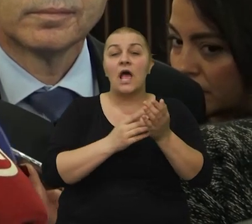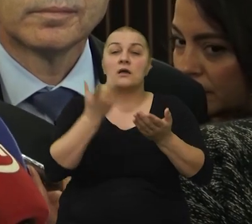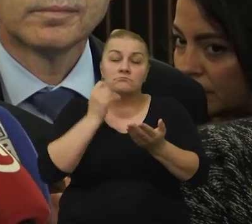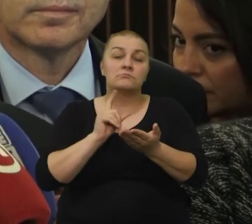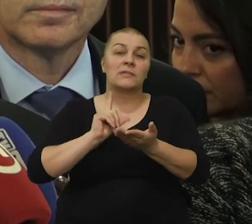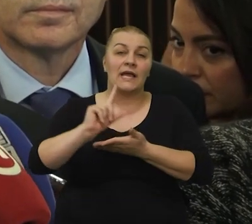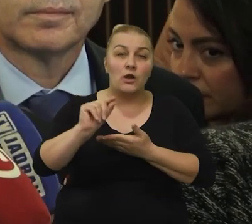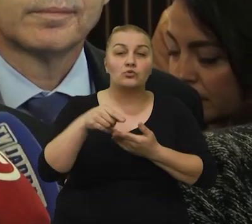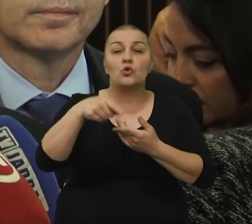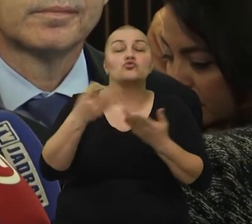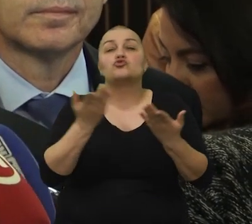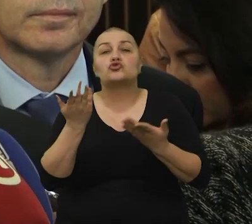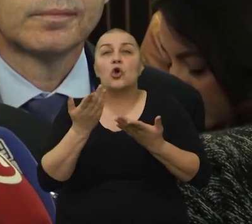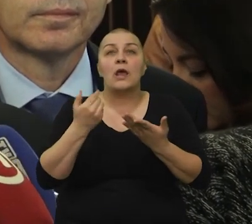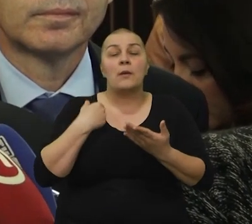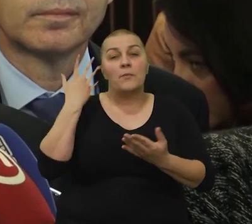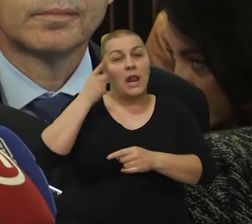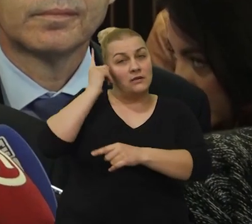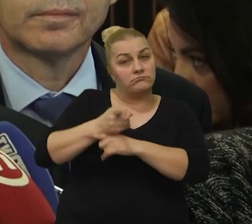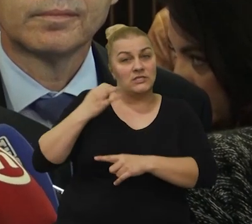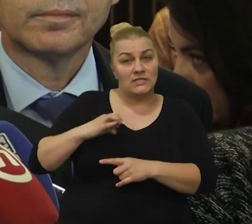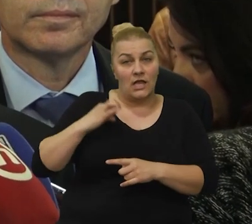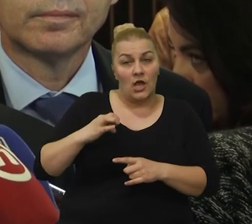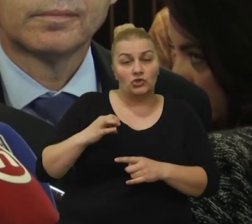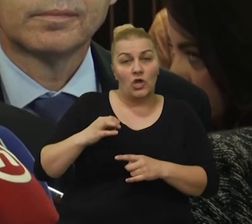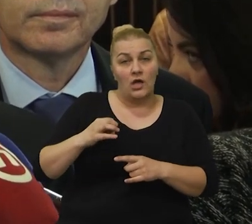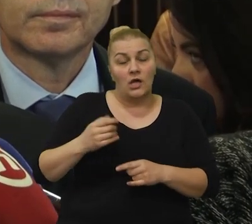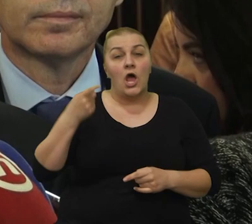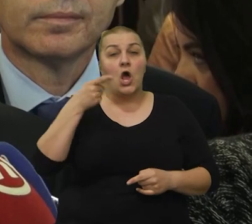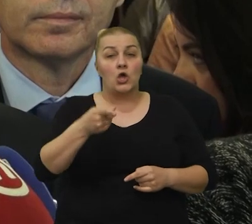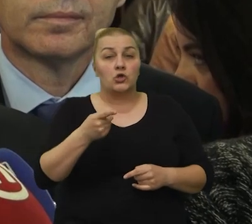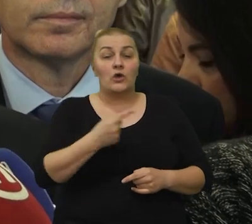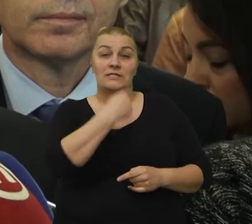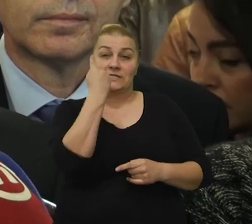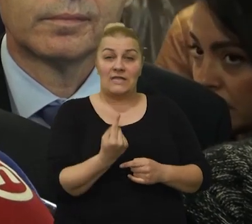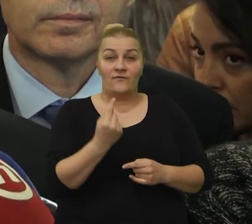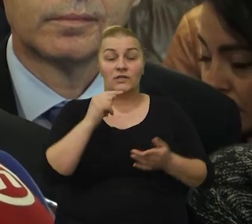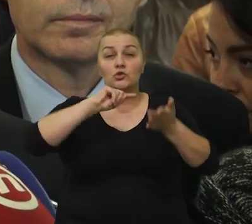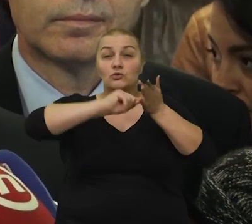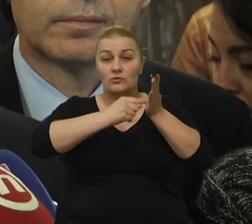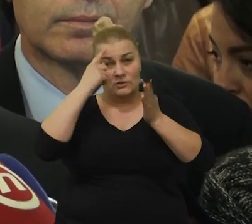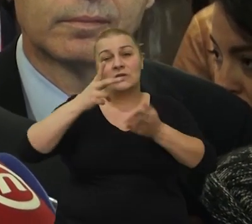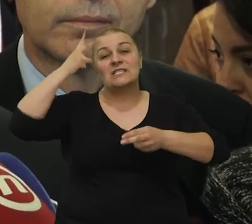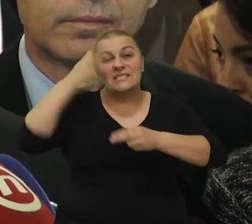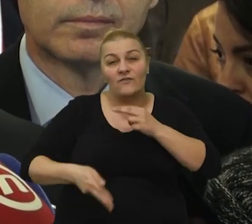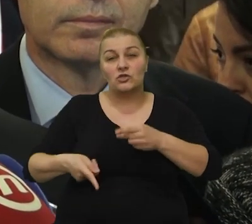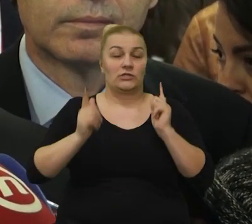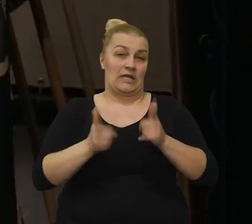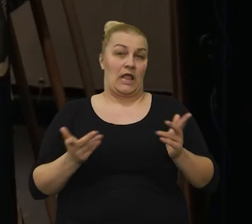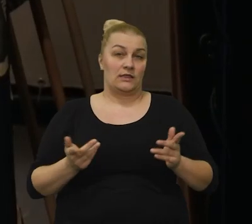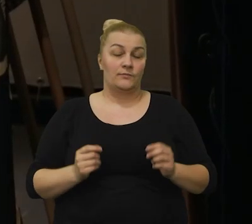spremni krenuti u ono što nam je bila zadaća, a to je staviti točku na i završiti